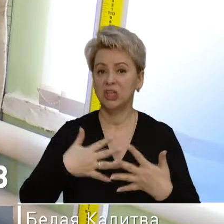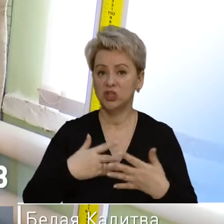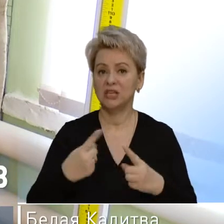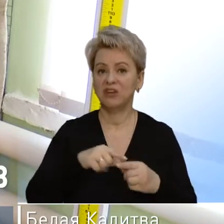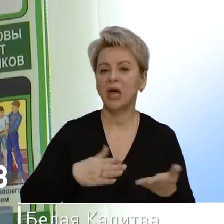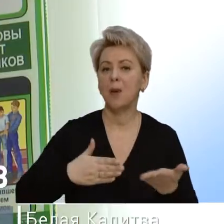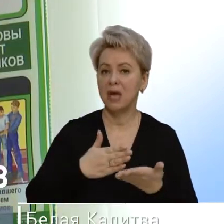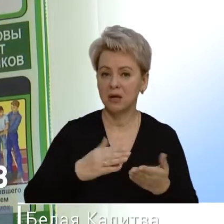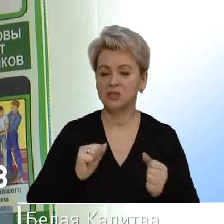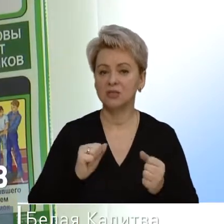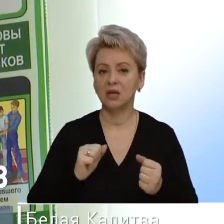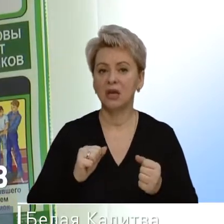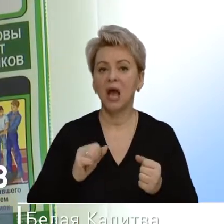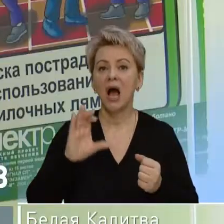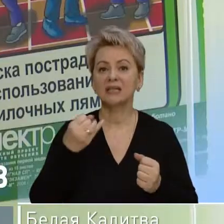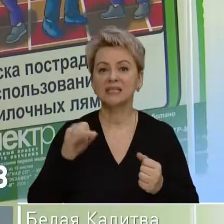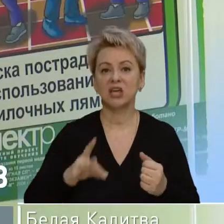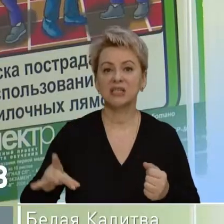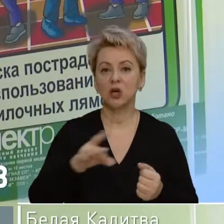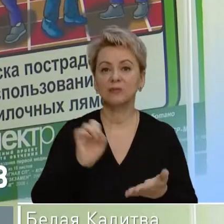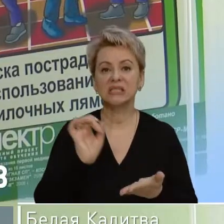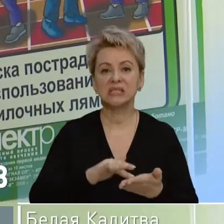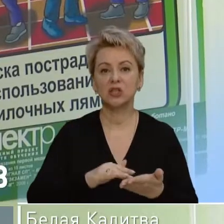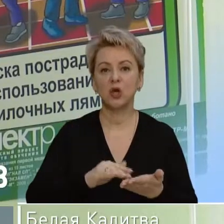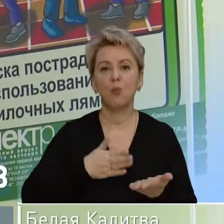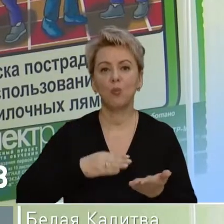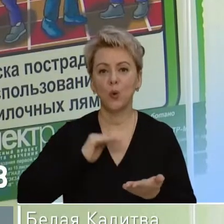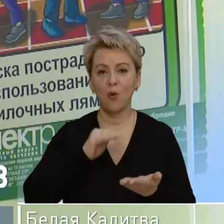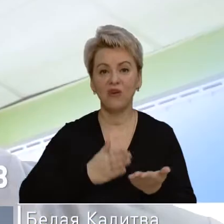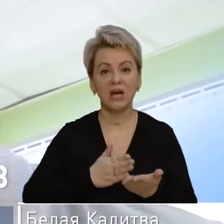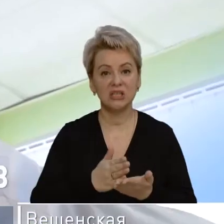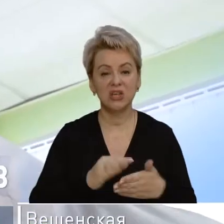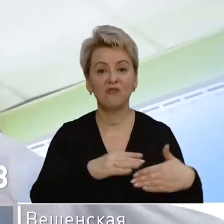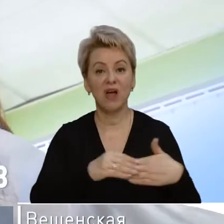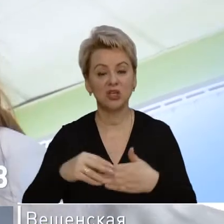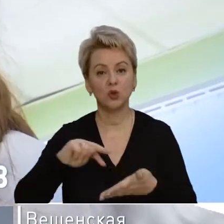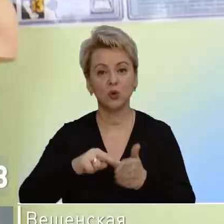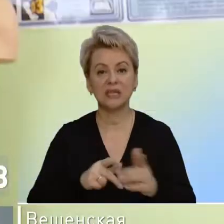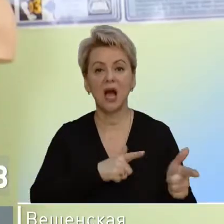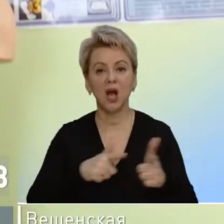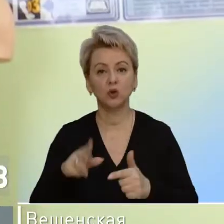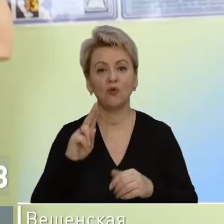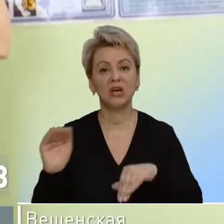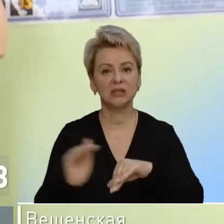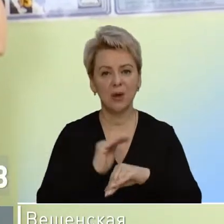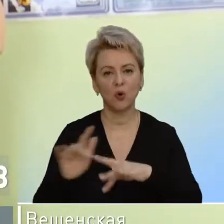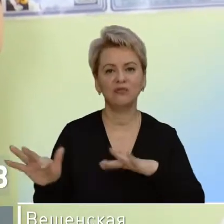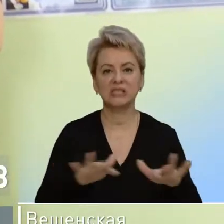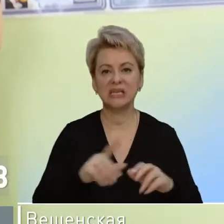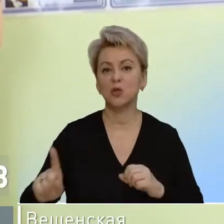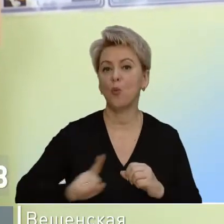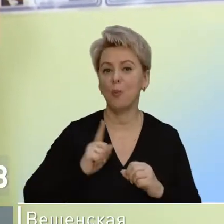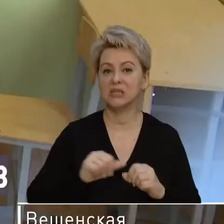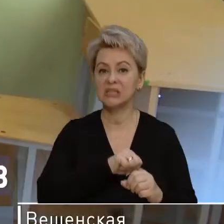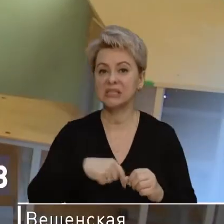этой операции. В Аксайском районном центре профориентации в рамках волонтерского проекта «Готов к добру» действует